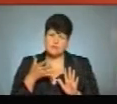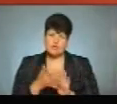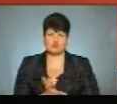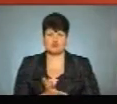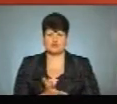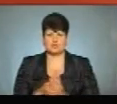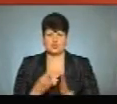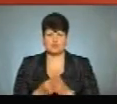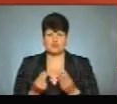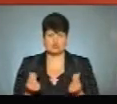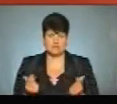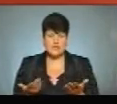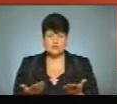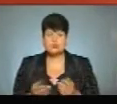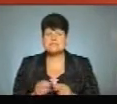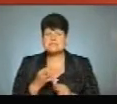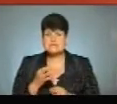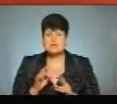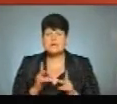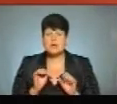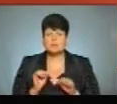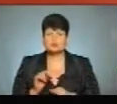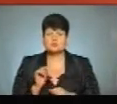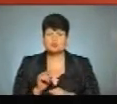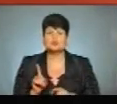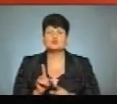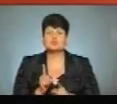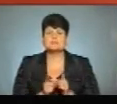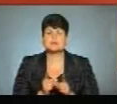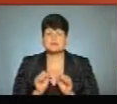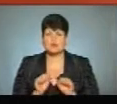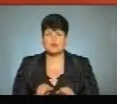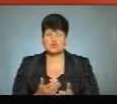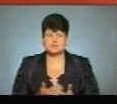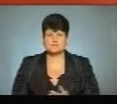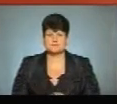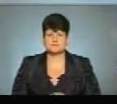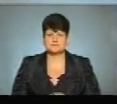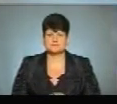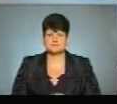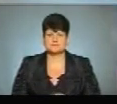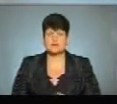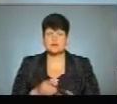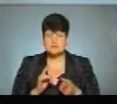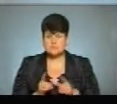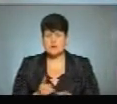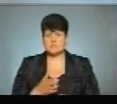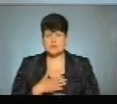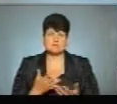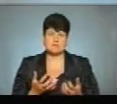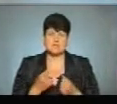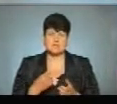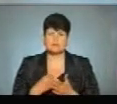бюджету. Скажіть, будь ласка, яким чином можна тут і що змінити за порадами Transparency? Насправді в нас